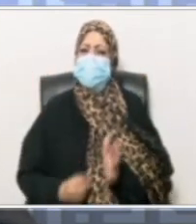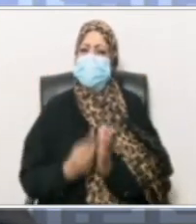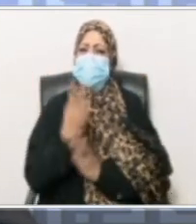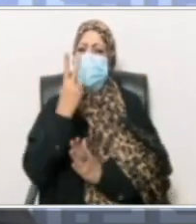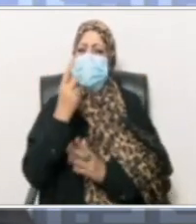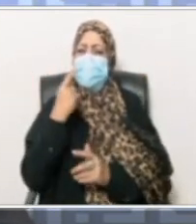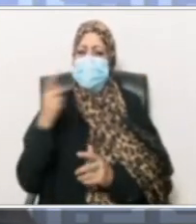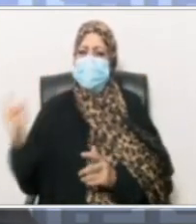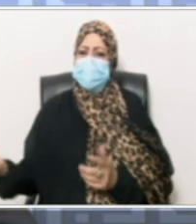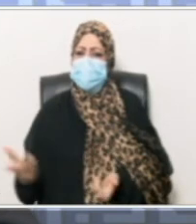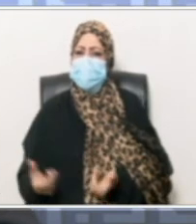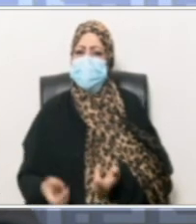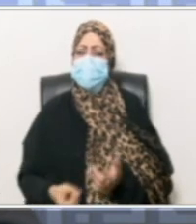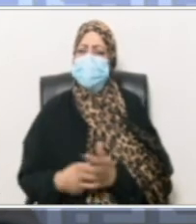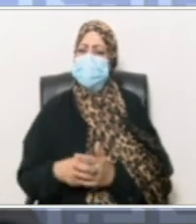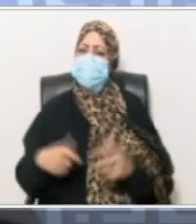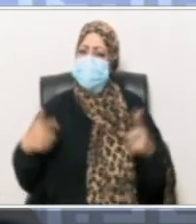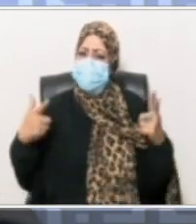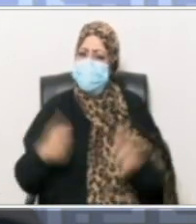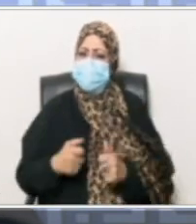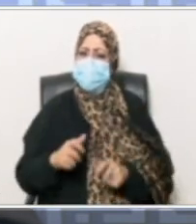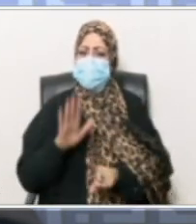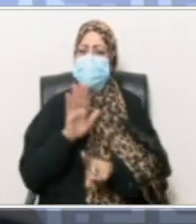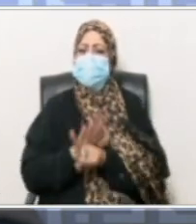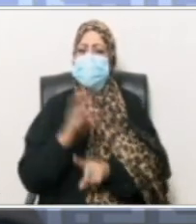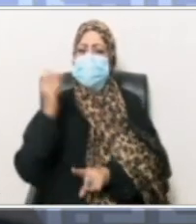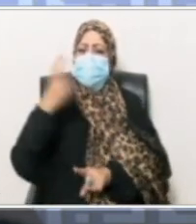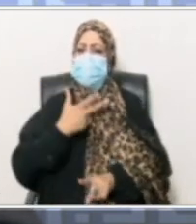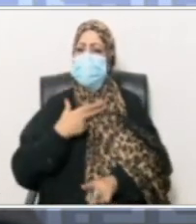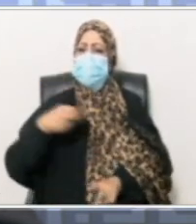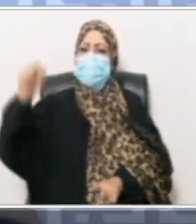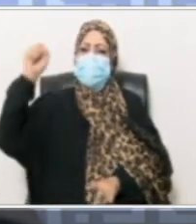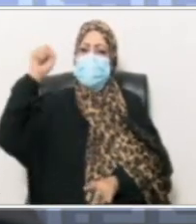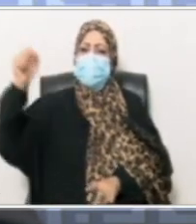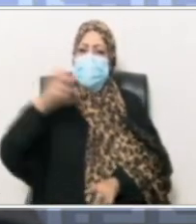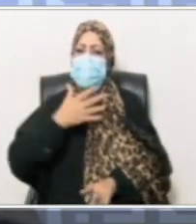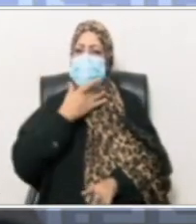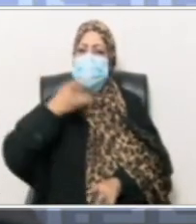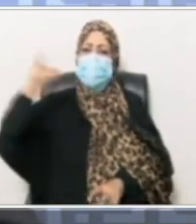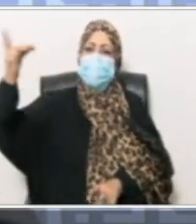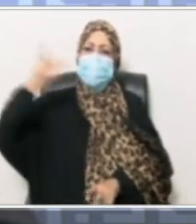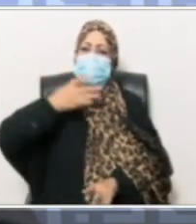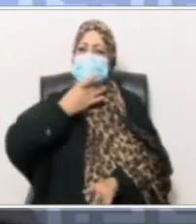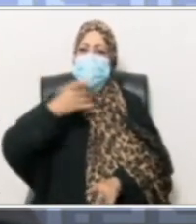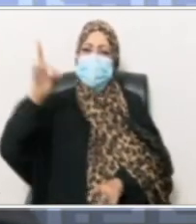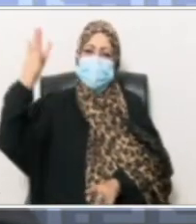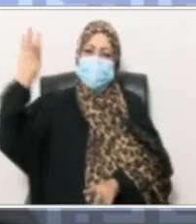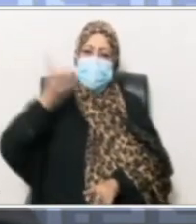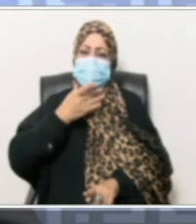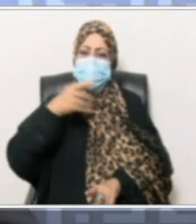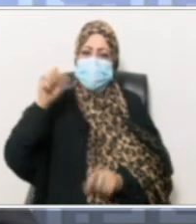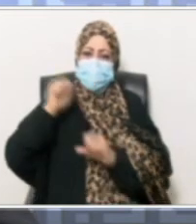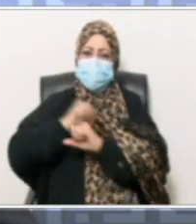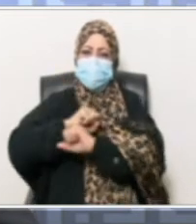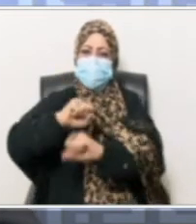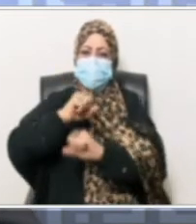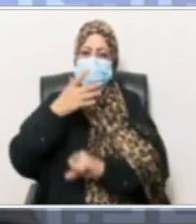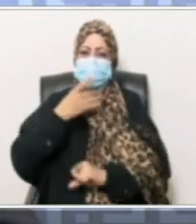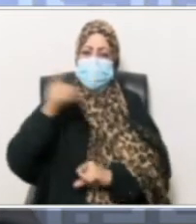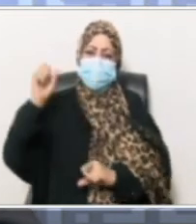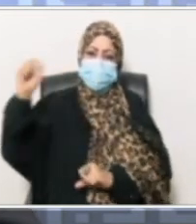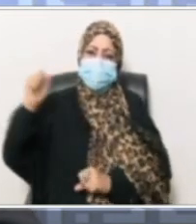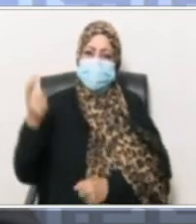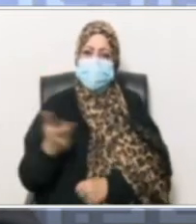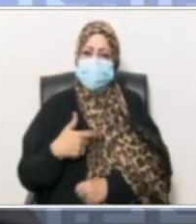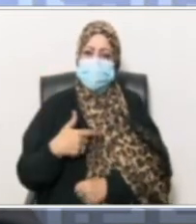عمر المختار، بنغازي المجاهدون من أوجلة وجالو وجخرة